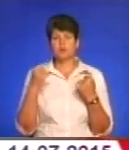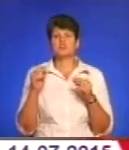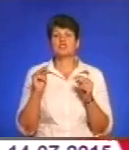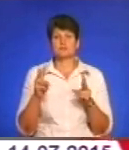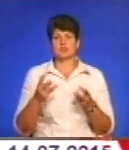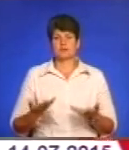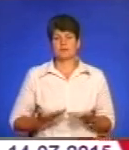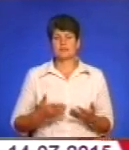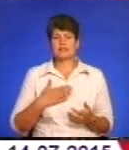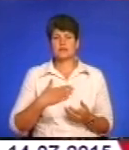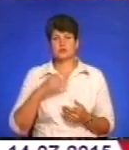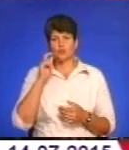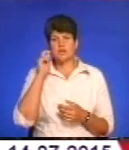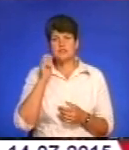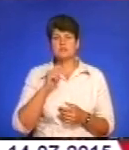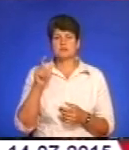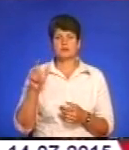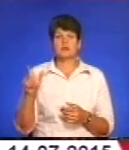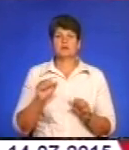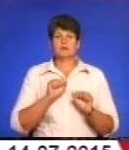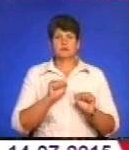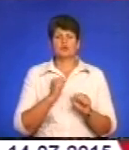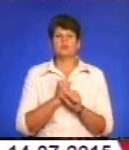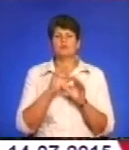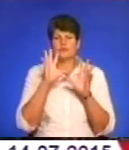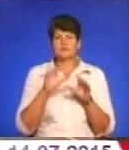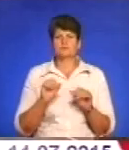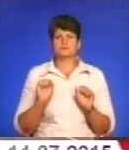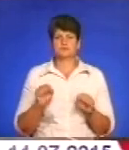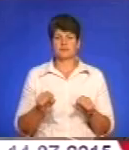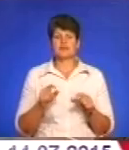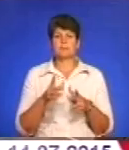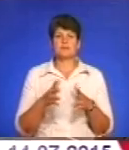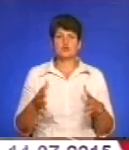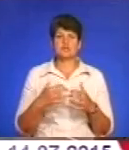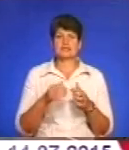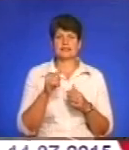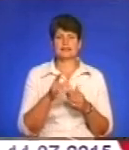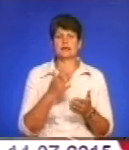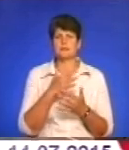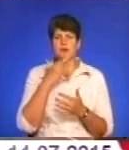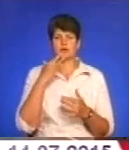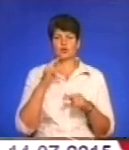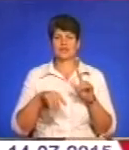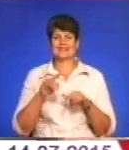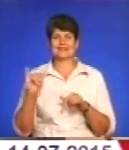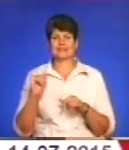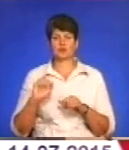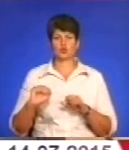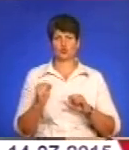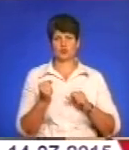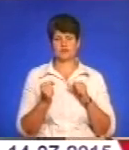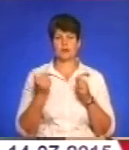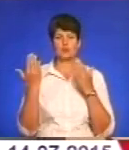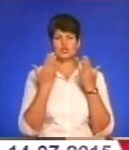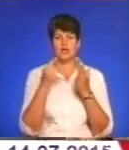живемо. А для наших українських захисників зробимо усе, що від нас залежить. Тим більше, що серед них багато рідних і друзів. Зачитаю вірші,